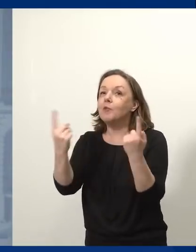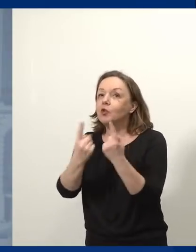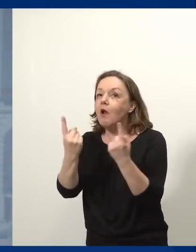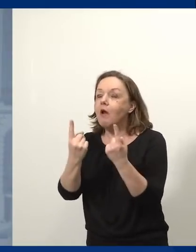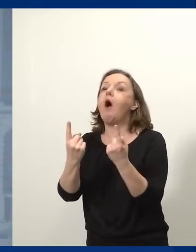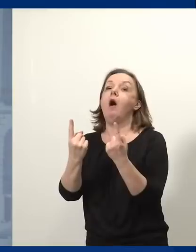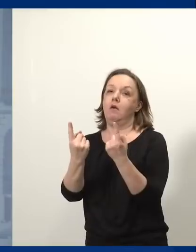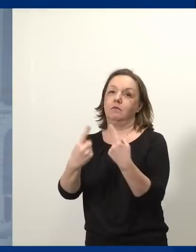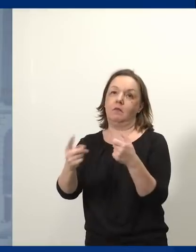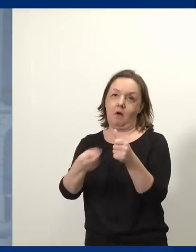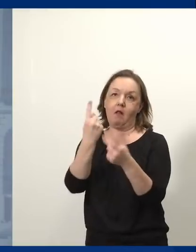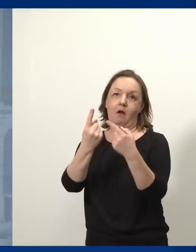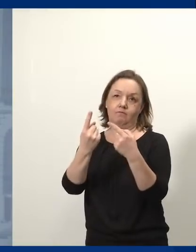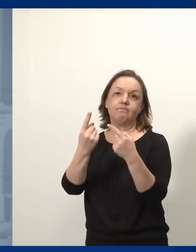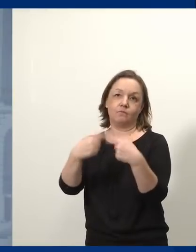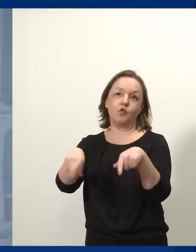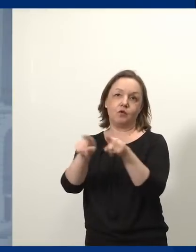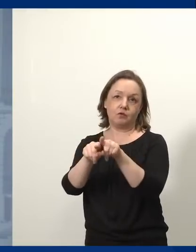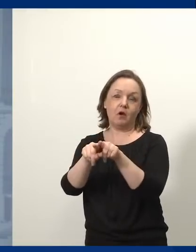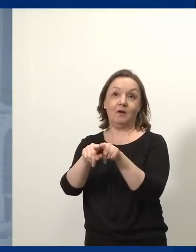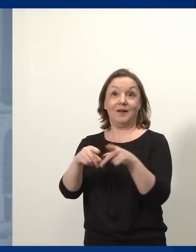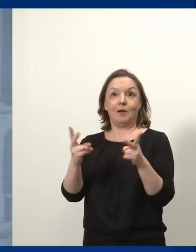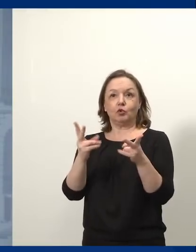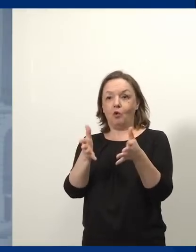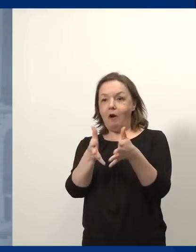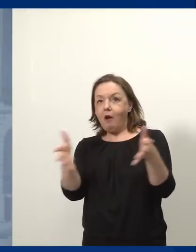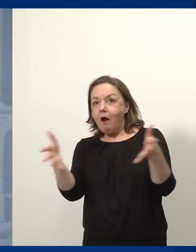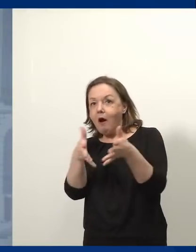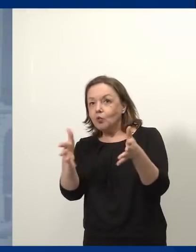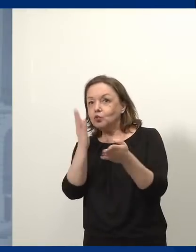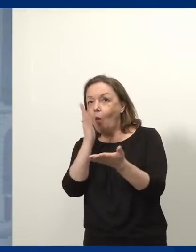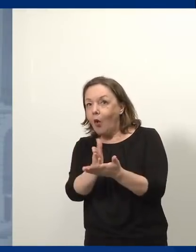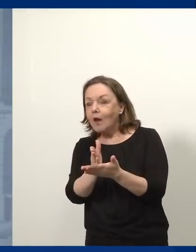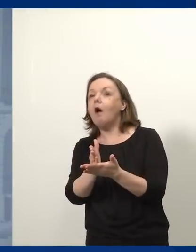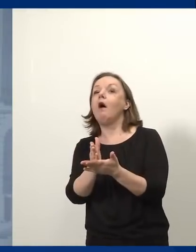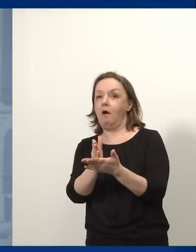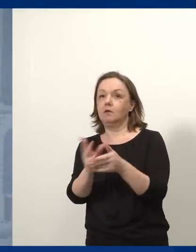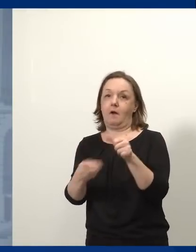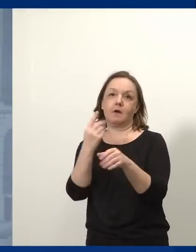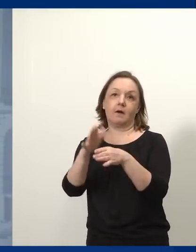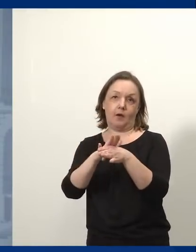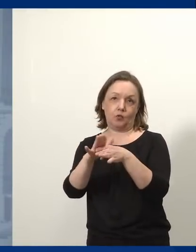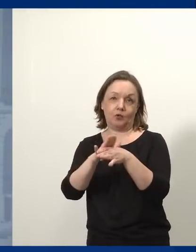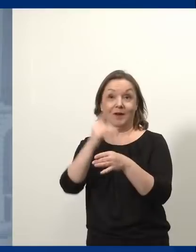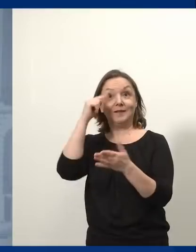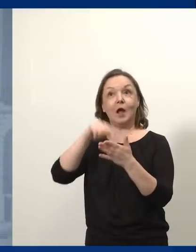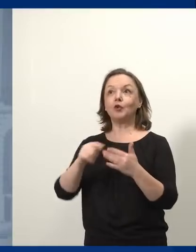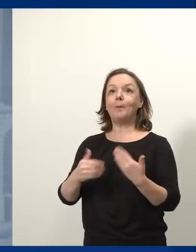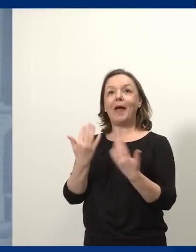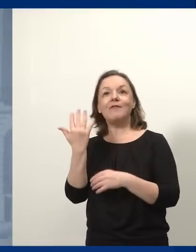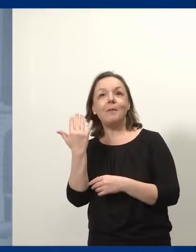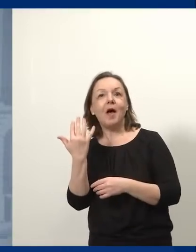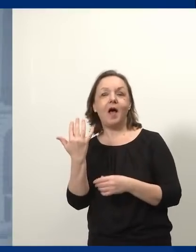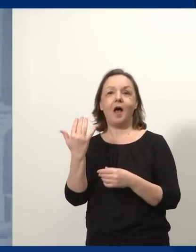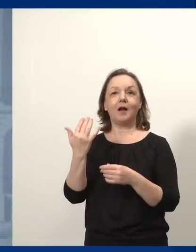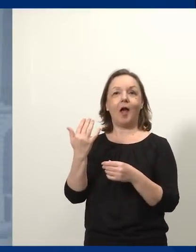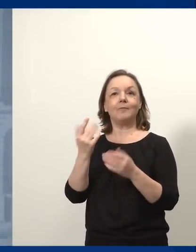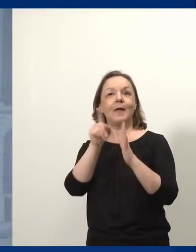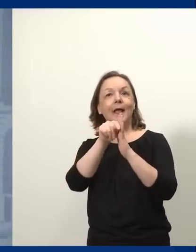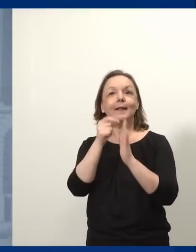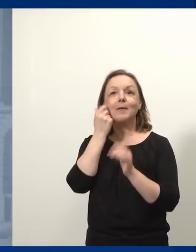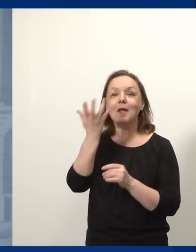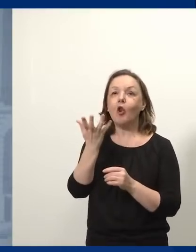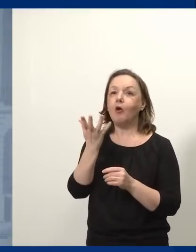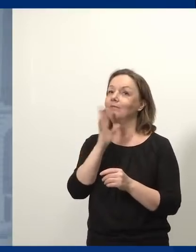ja yhtään aiemmin kuin olisi näin oikeasuhtaista toimia. Eli sikäli sellaista päivämäärää ja hetkeä ei voida